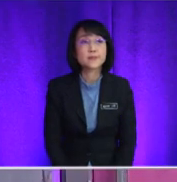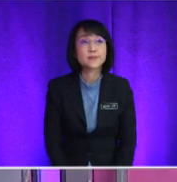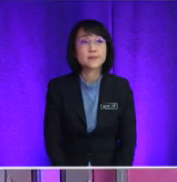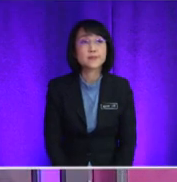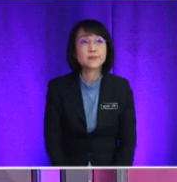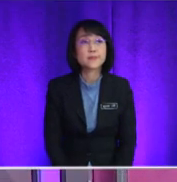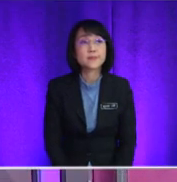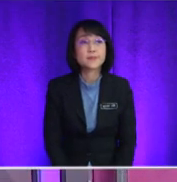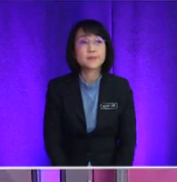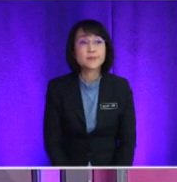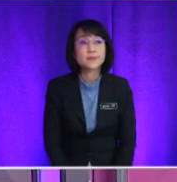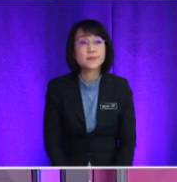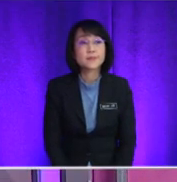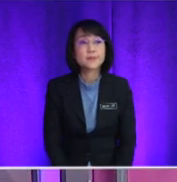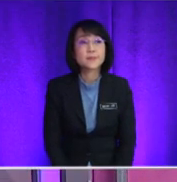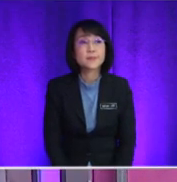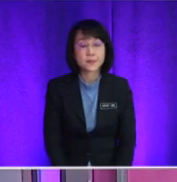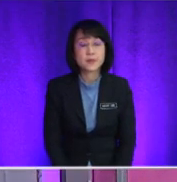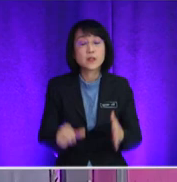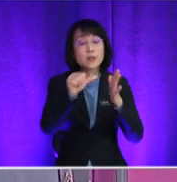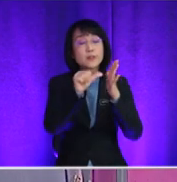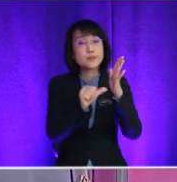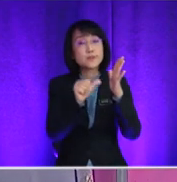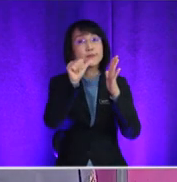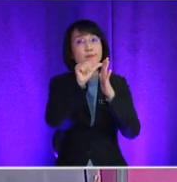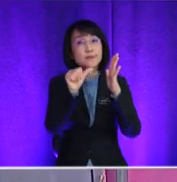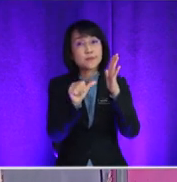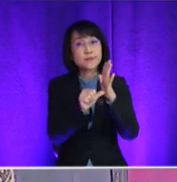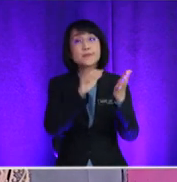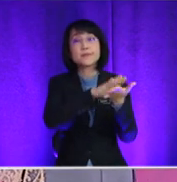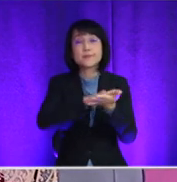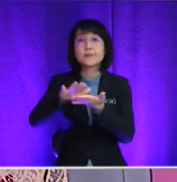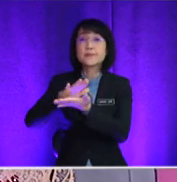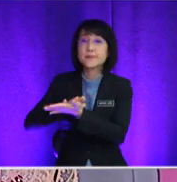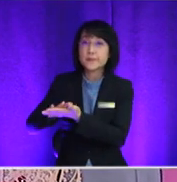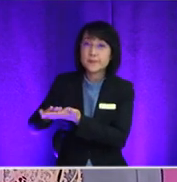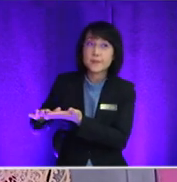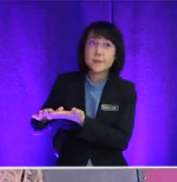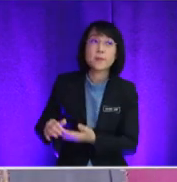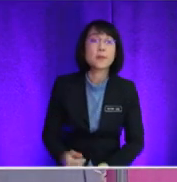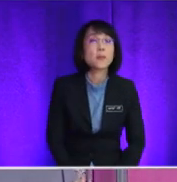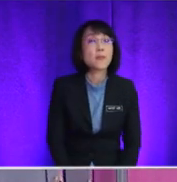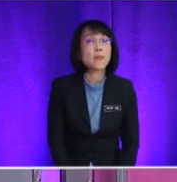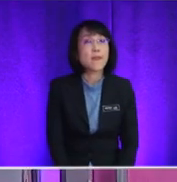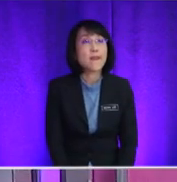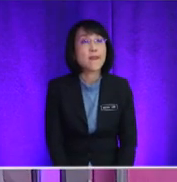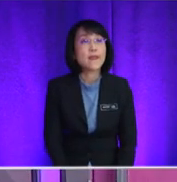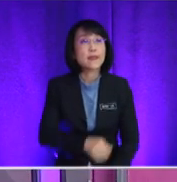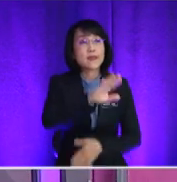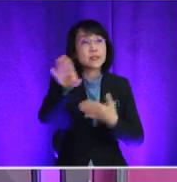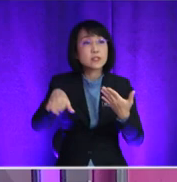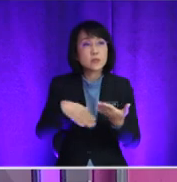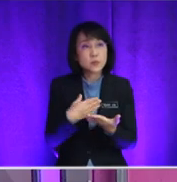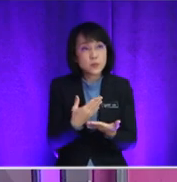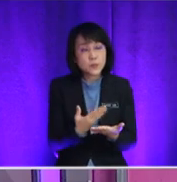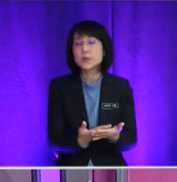sini telah termaktub dalam peraturan-peraturan kebersihan makanan 2009 yakni semua